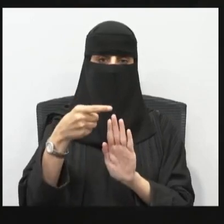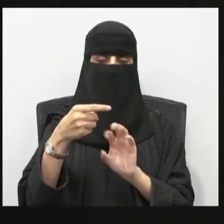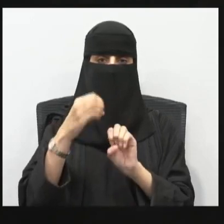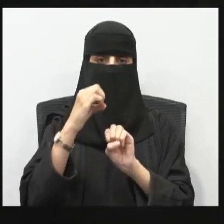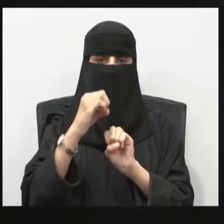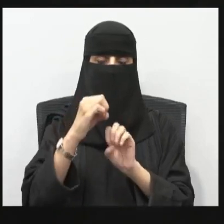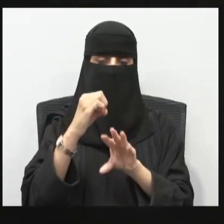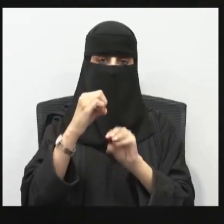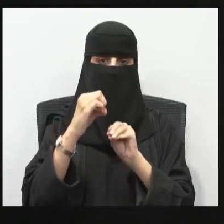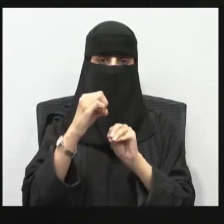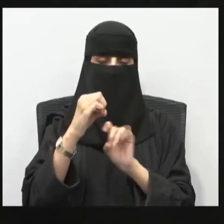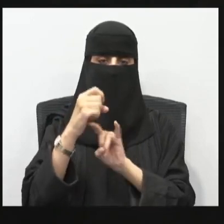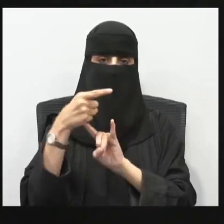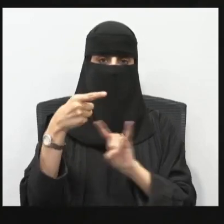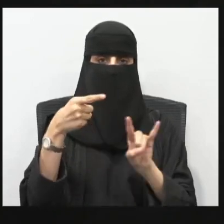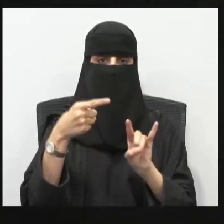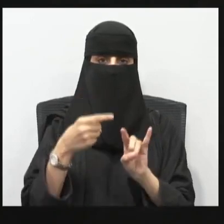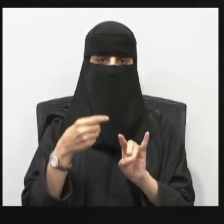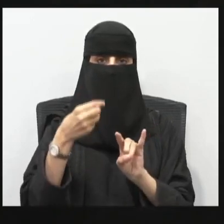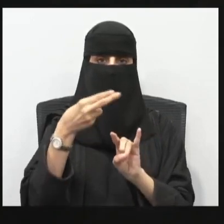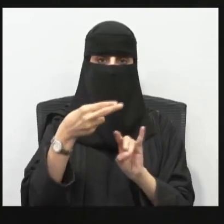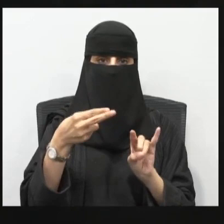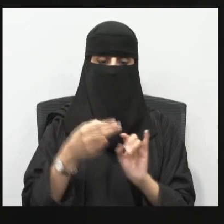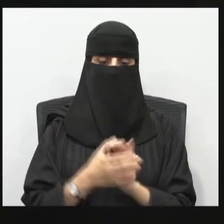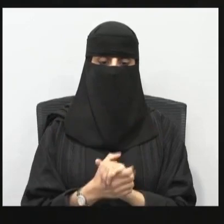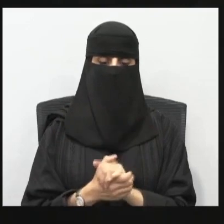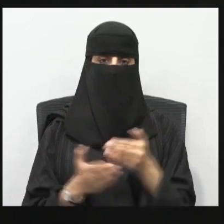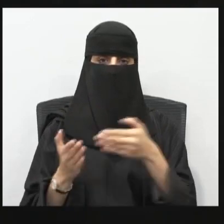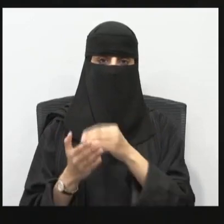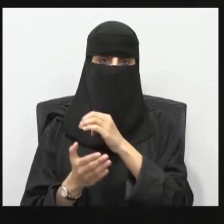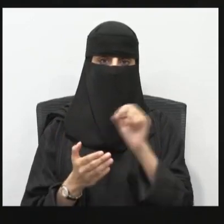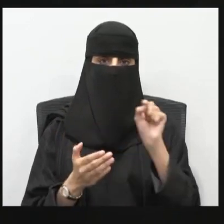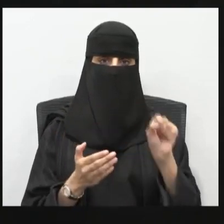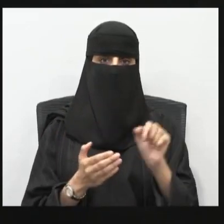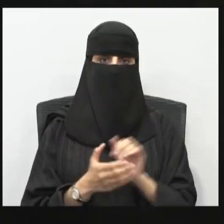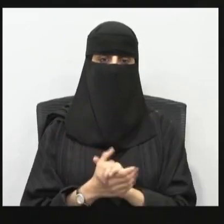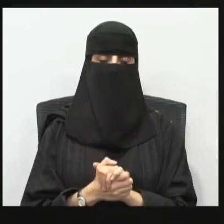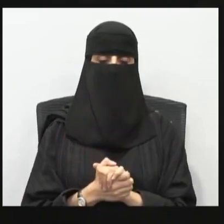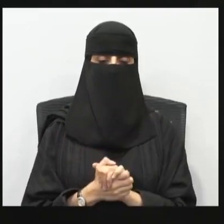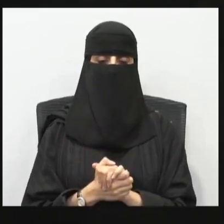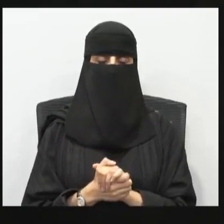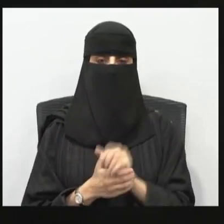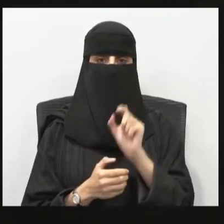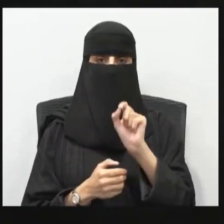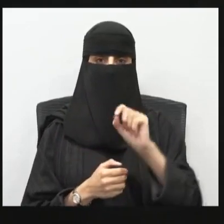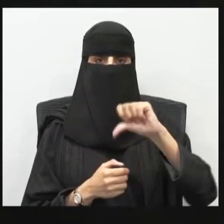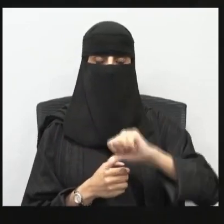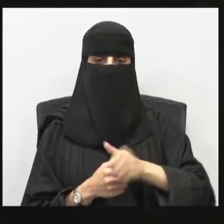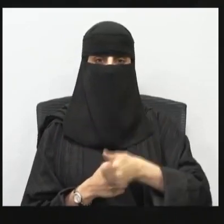سهلا سهله نقطه ساعيد قراءه الجمله فو